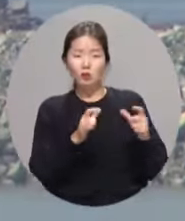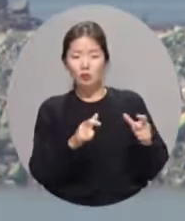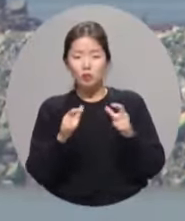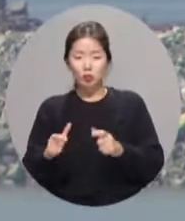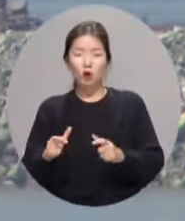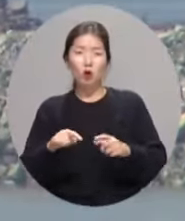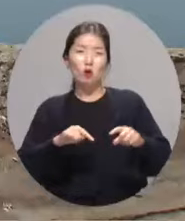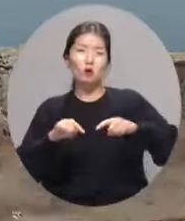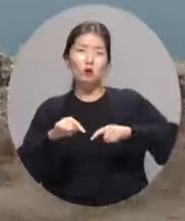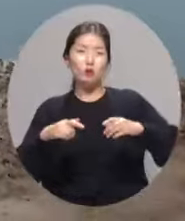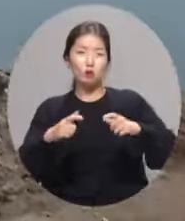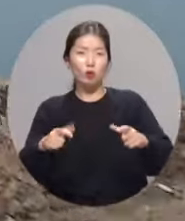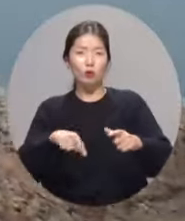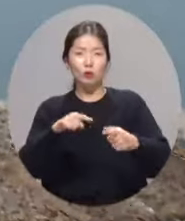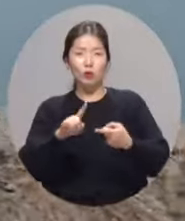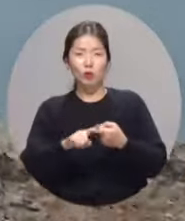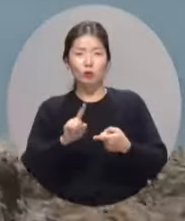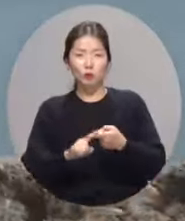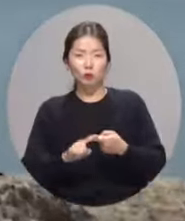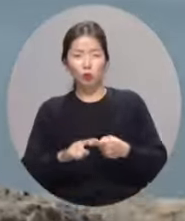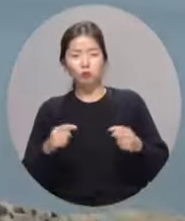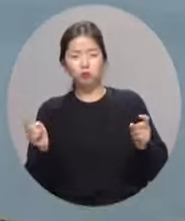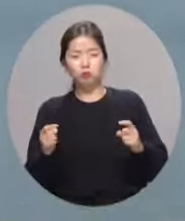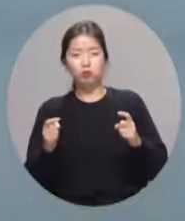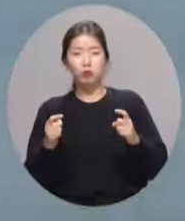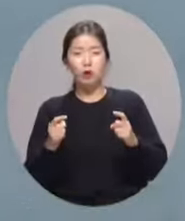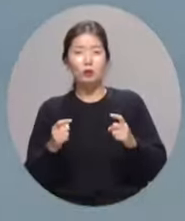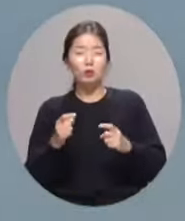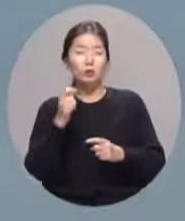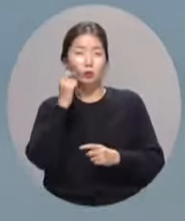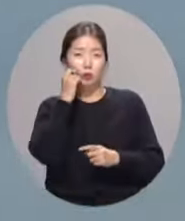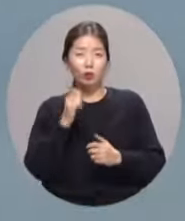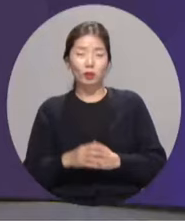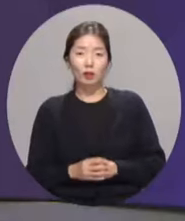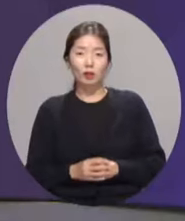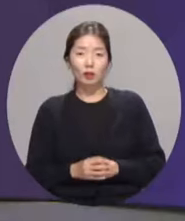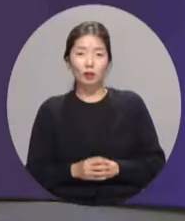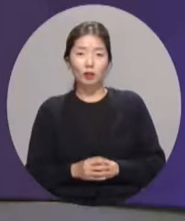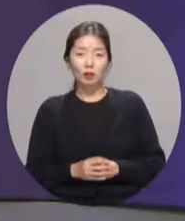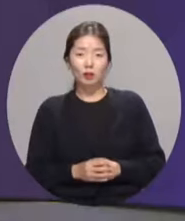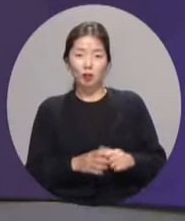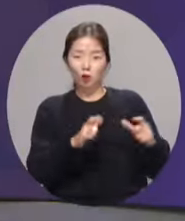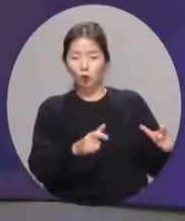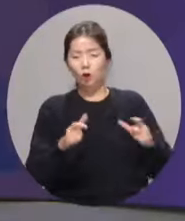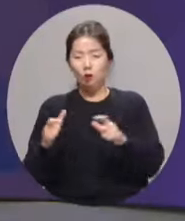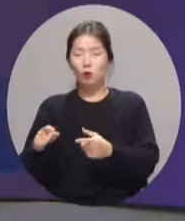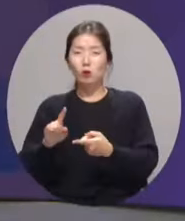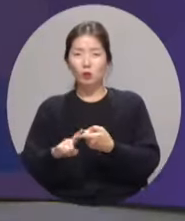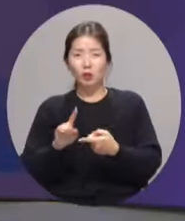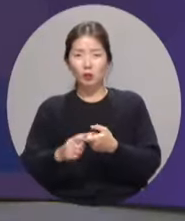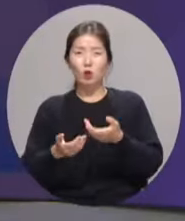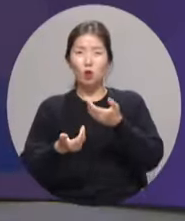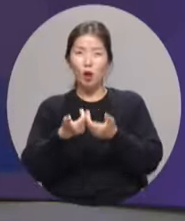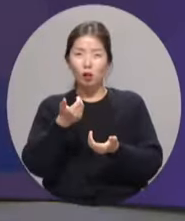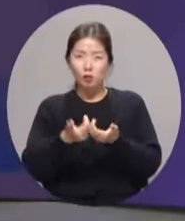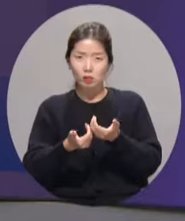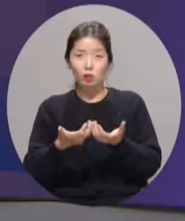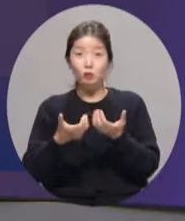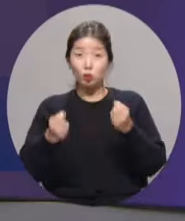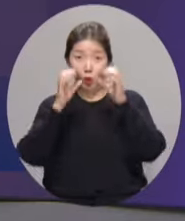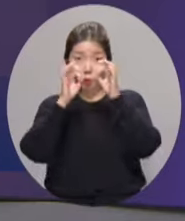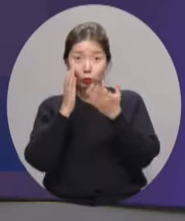정치권도 이 문제를 놓고 적극적인 의견을 피력하지는 못합니다. 관할권 분쟁을 갈등이나 분열로 보지